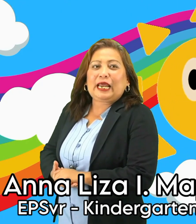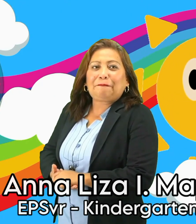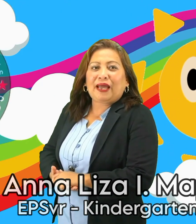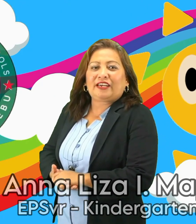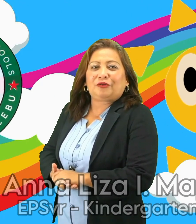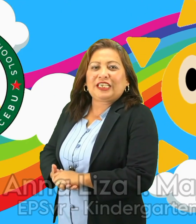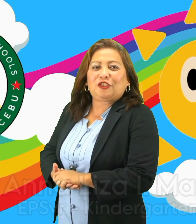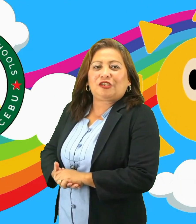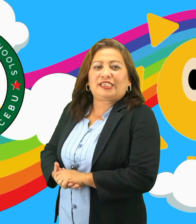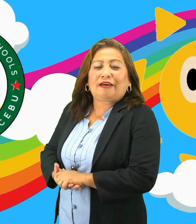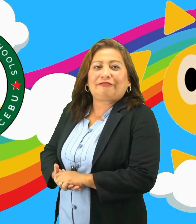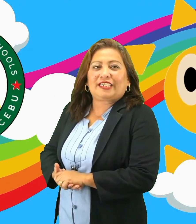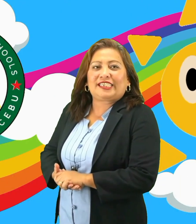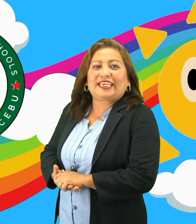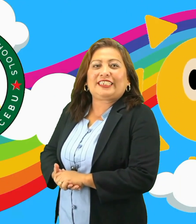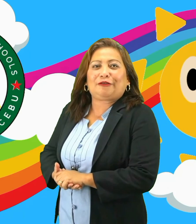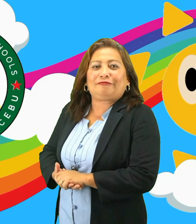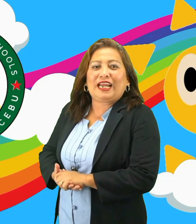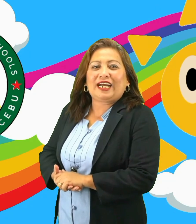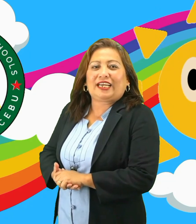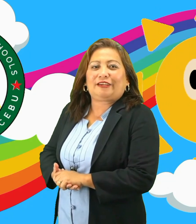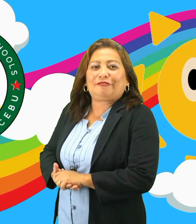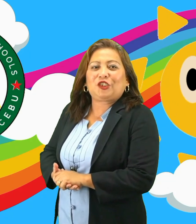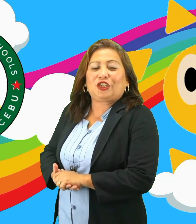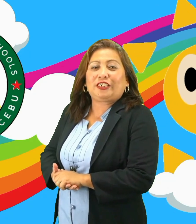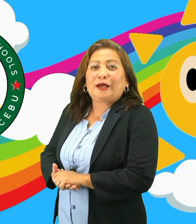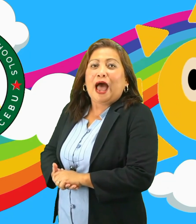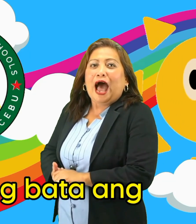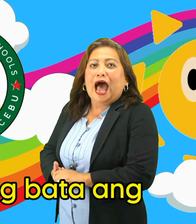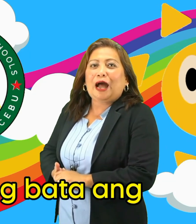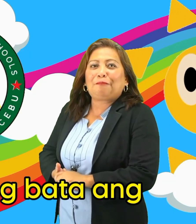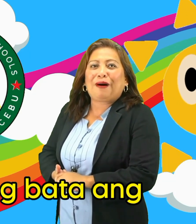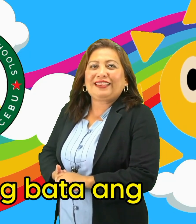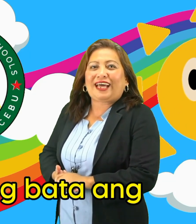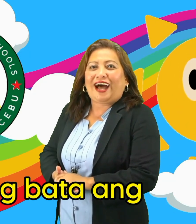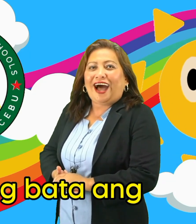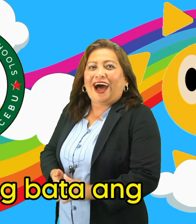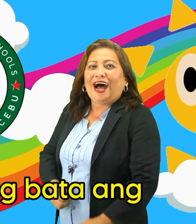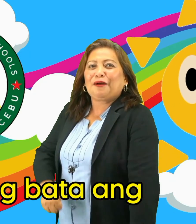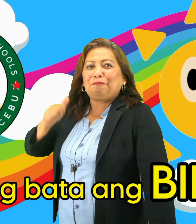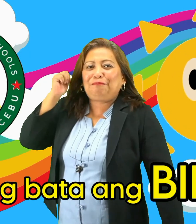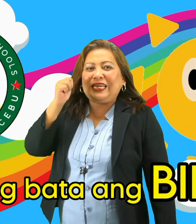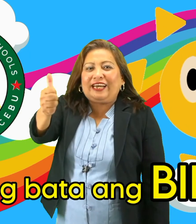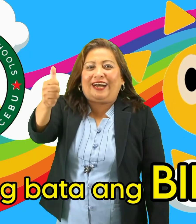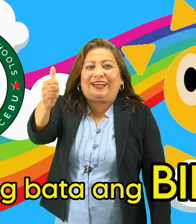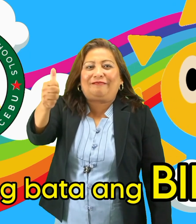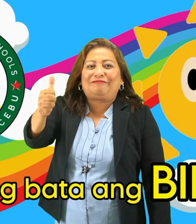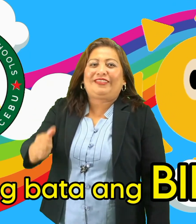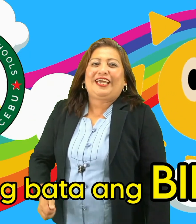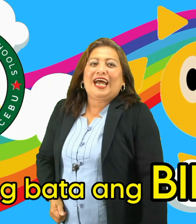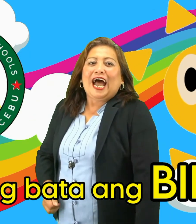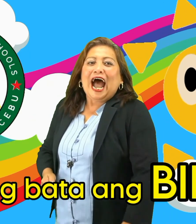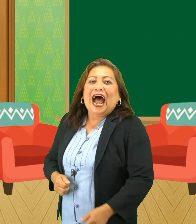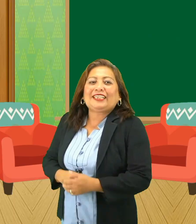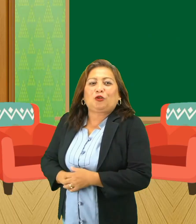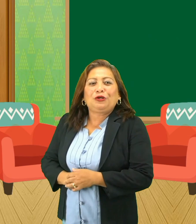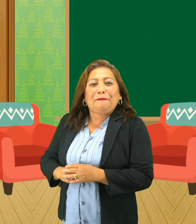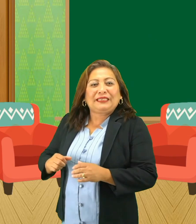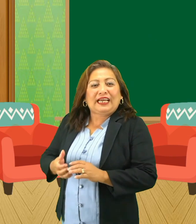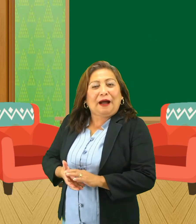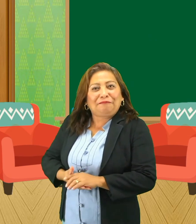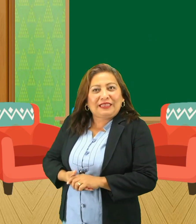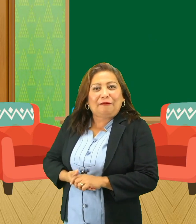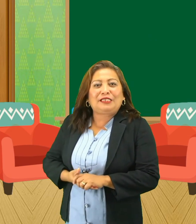sa DepEd Region 7, City of Naga Division, ang bata ang bida.